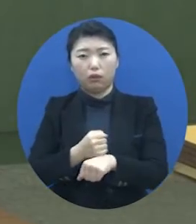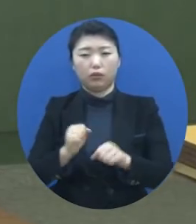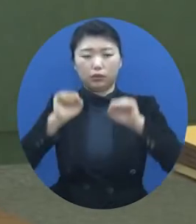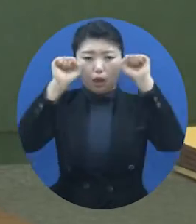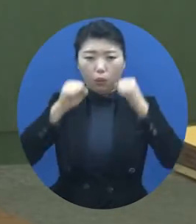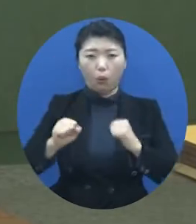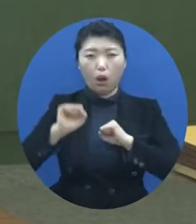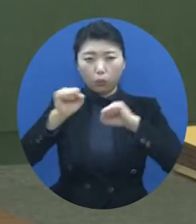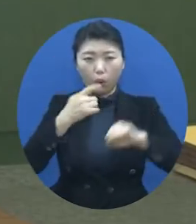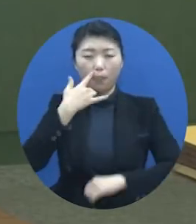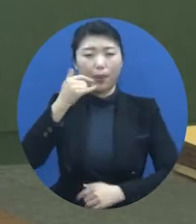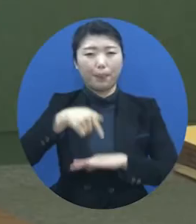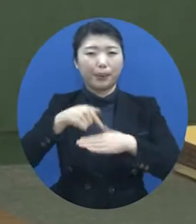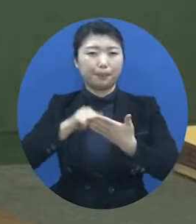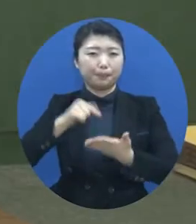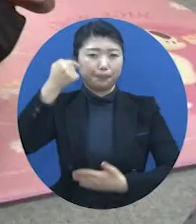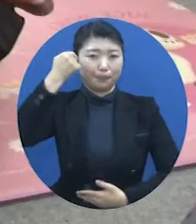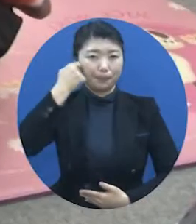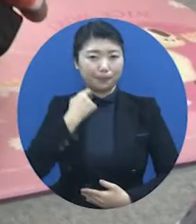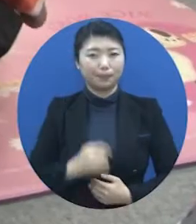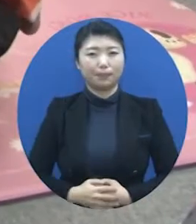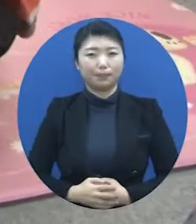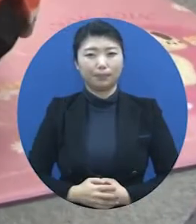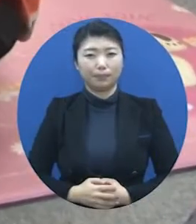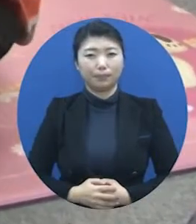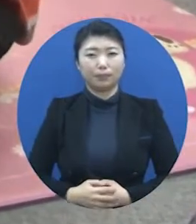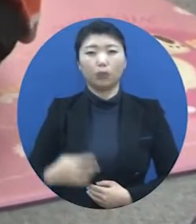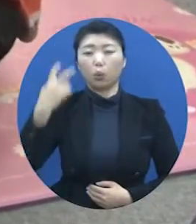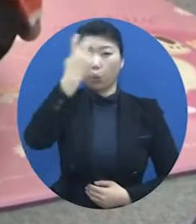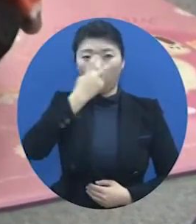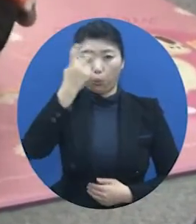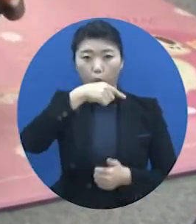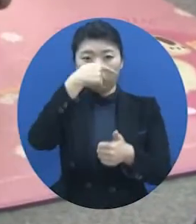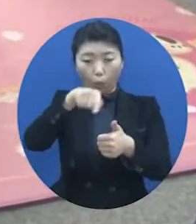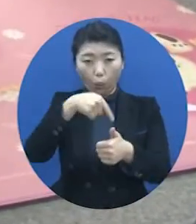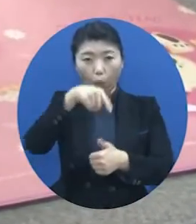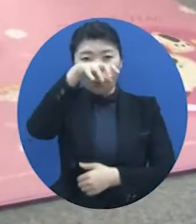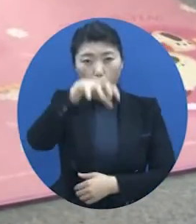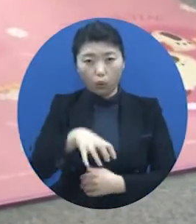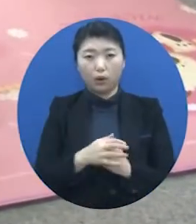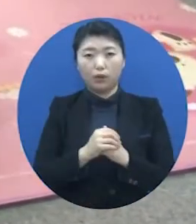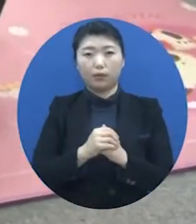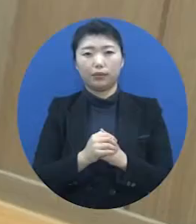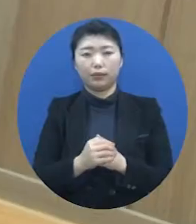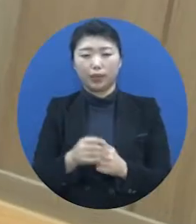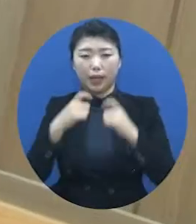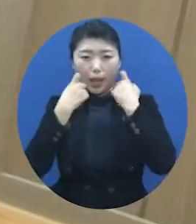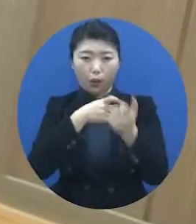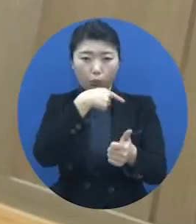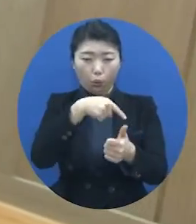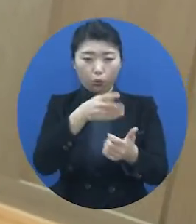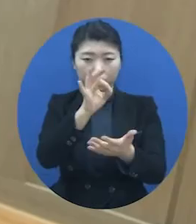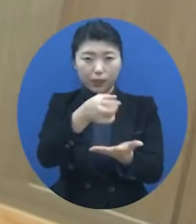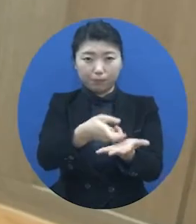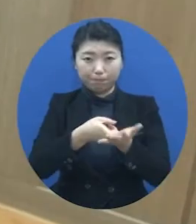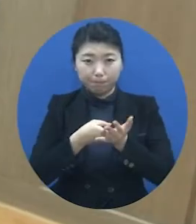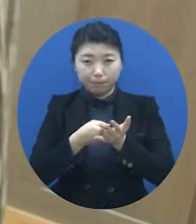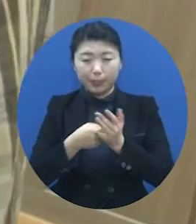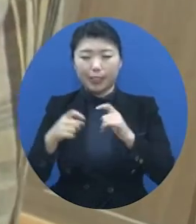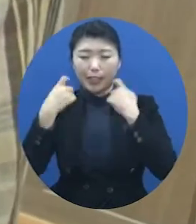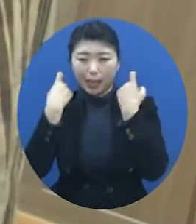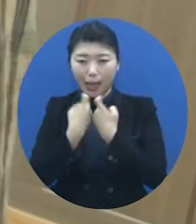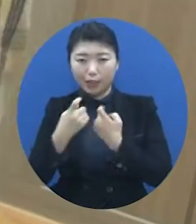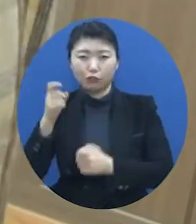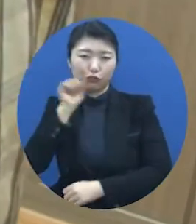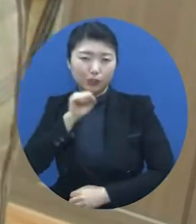통해 엄마의 마음을 느낍니다. 돌봄 교실을 통해 사교육비를 절감하고 학생들은 자신의 취미를 개발할